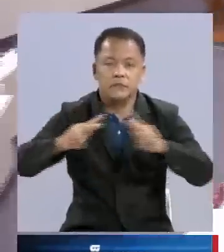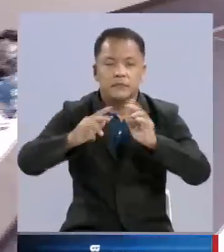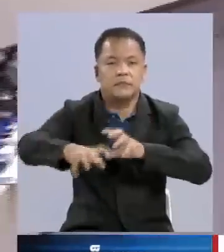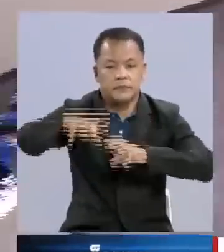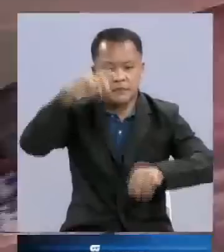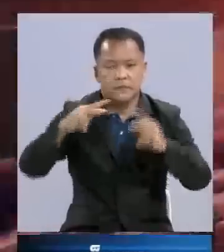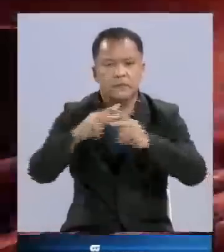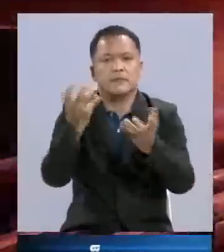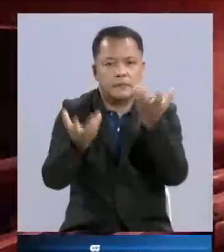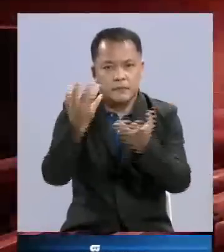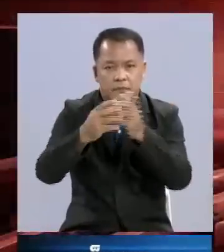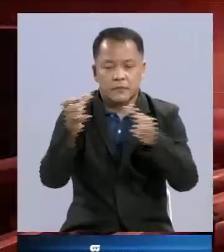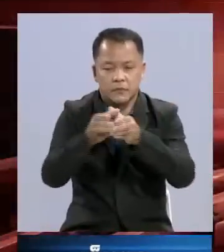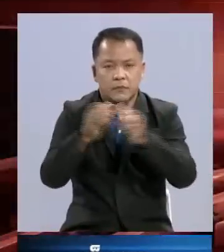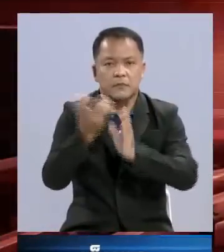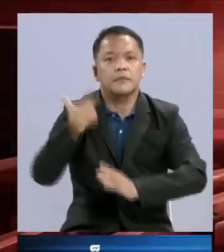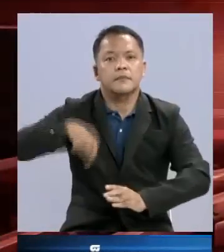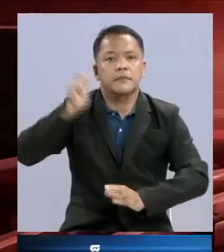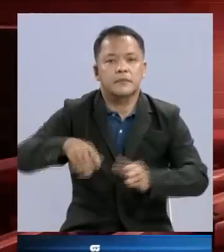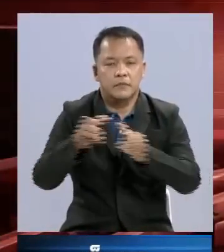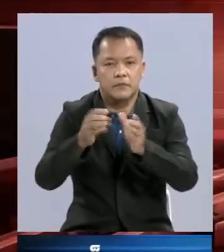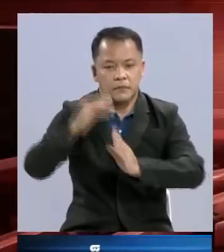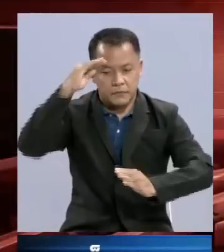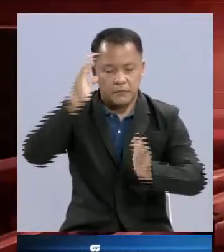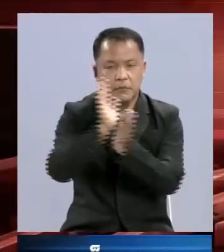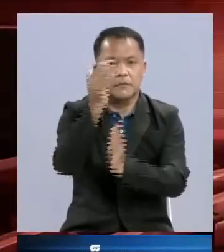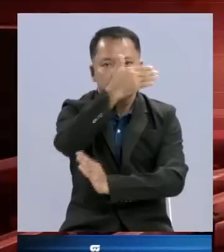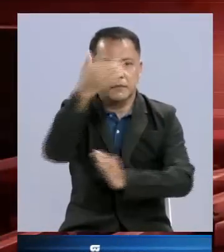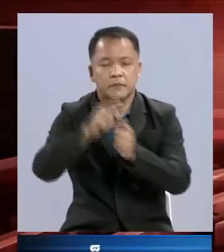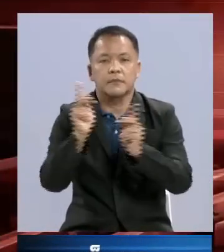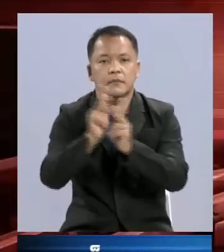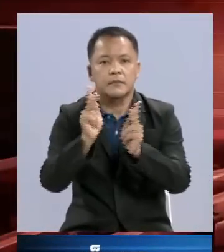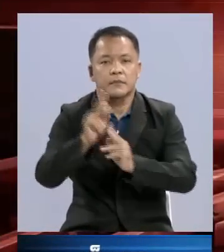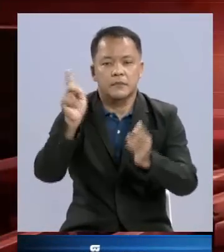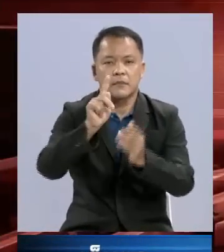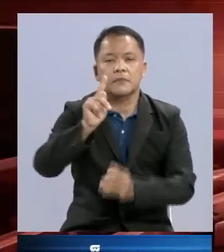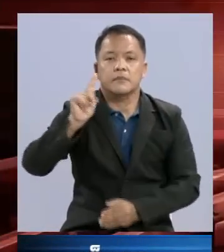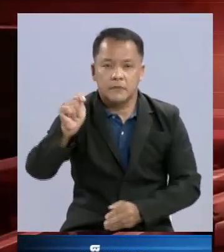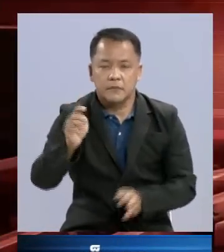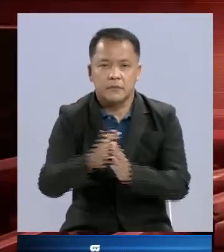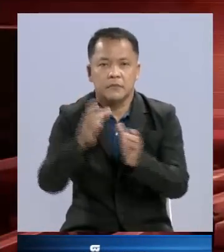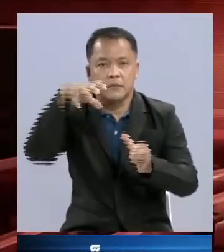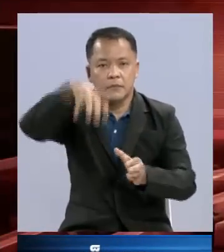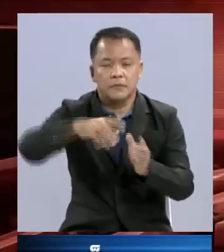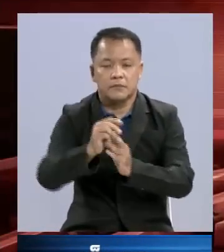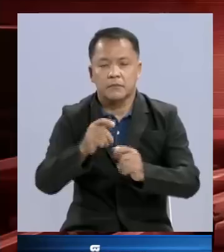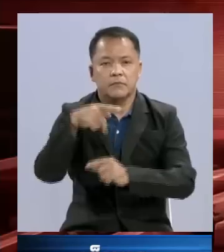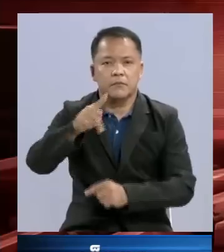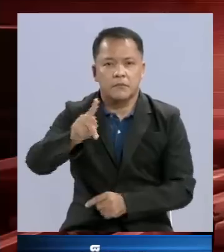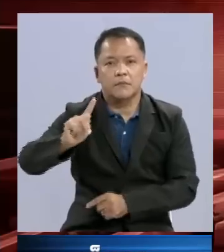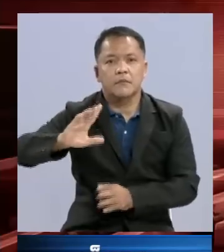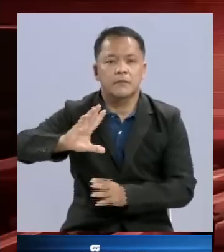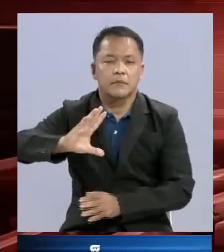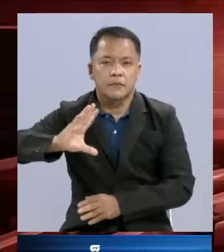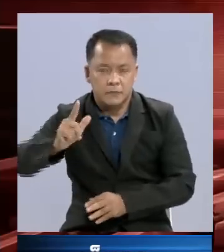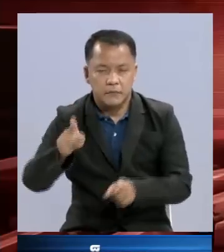กระทรวงยุติธรรมองค์กรอัยการสำนักงานตำรวจแห่งชาติคณะกรรมการการเลือกตั้งนะฮะสำนักงานป้องกันและปราบปรามการฟ